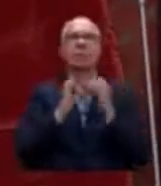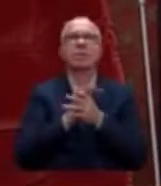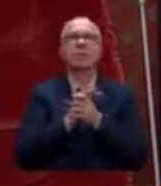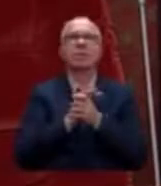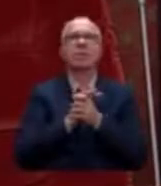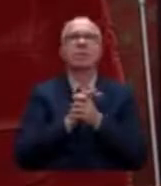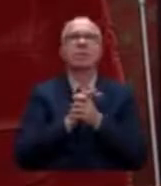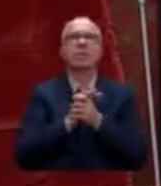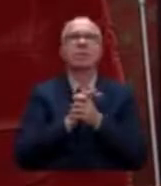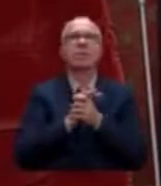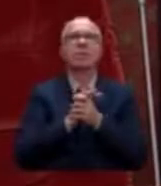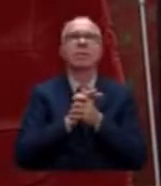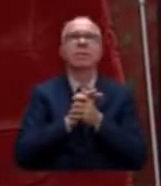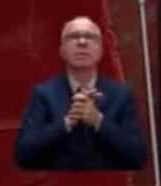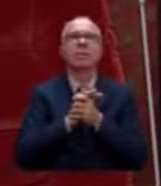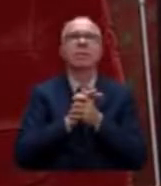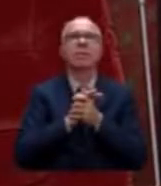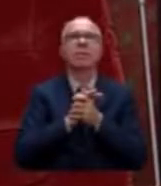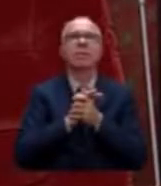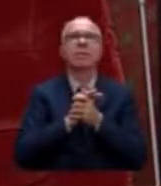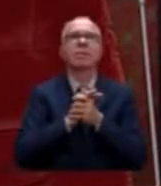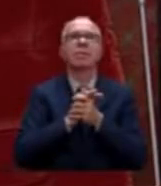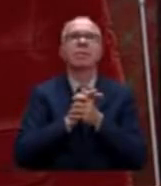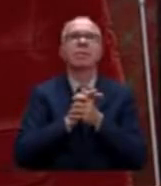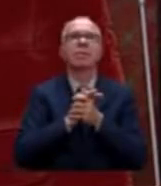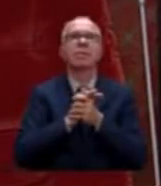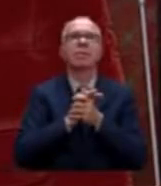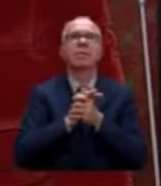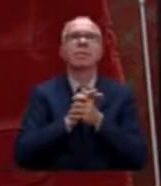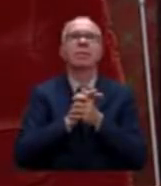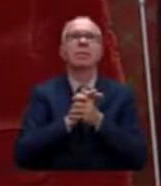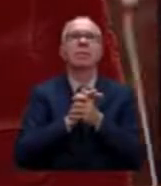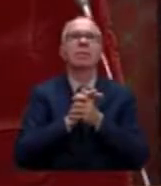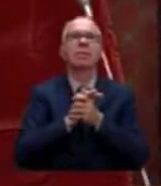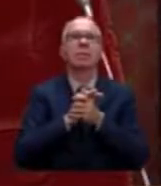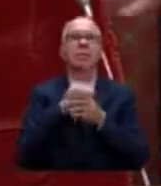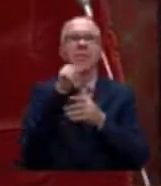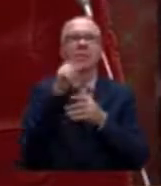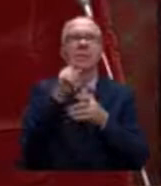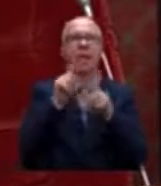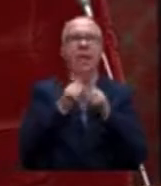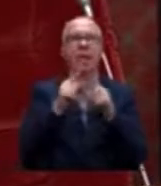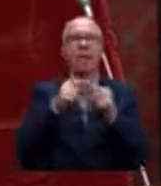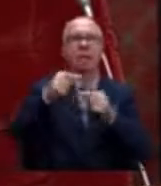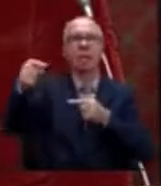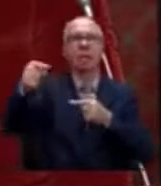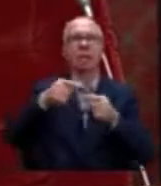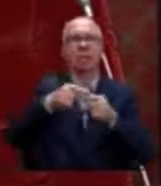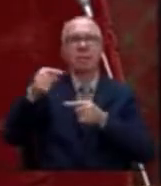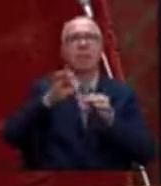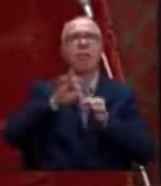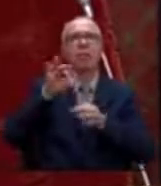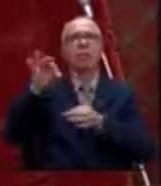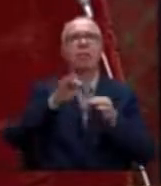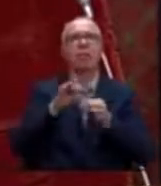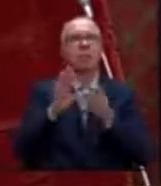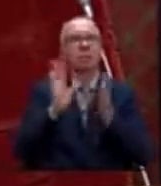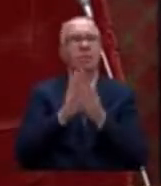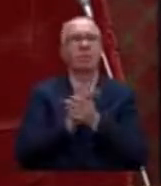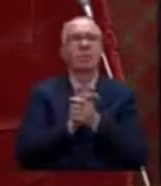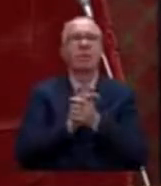تفضل. اي ولكن هنا كان اذا كانت مسافه الامان راه كافيه، جوج مترو راه درنا 3 متر. دابا انا والسيد الوزير، اذا اريد